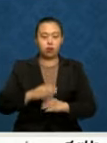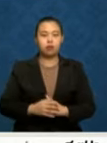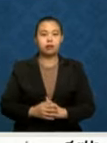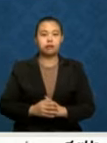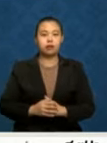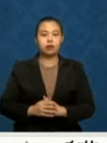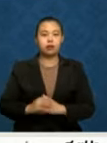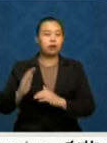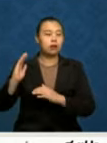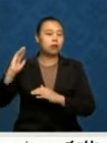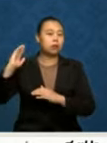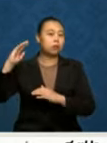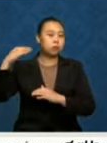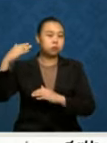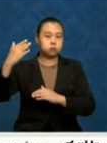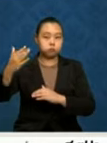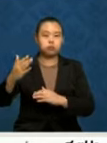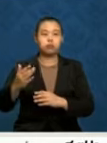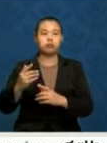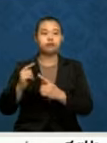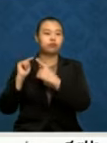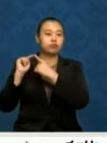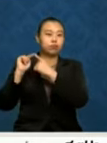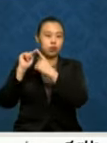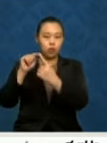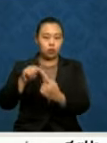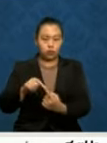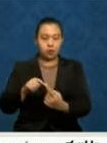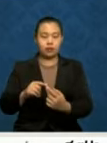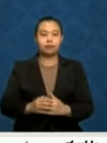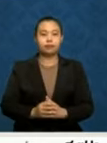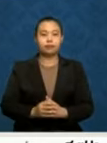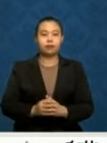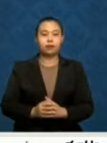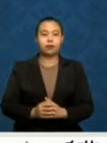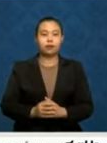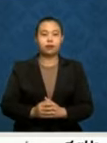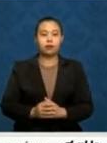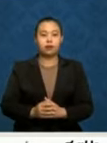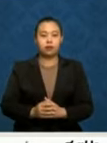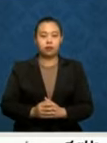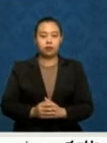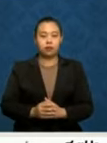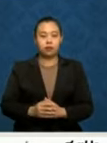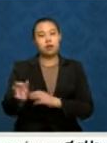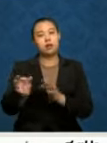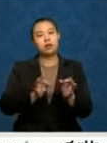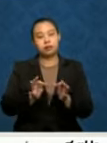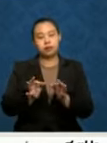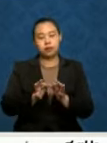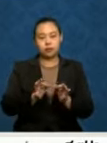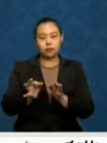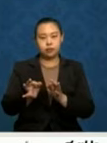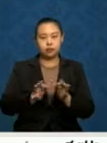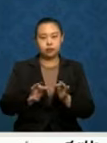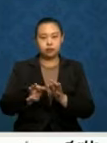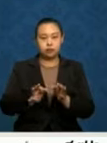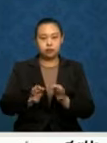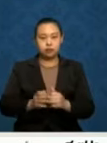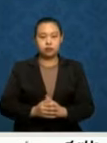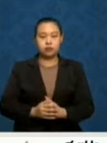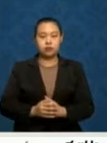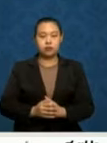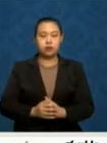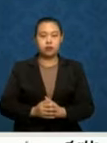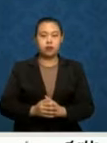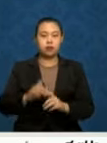ในอดีตที่ผ่านมาในลักษณะจะขอจัดสรรงบประมาณเพิ่มเติมครับในขณะเดียวกันก็ขอเรียนว่าในกรณีของ